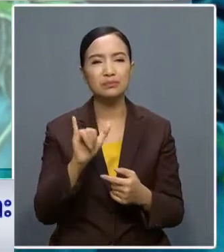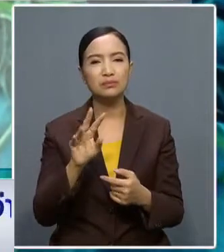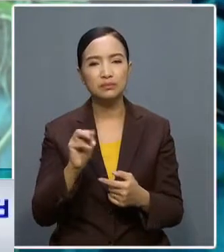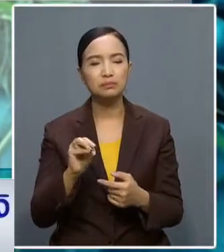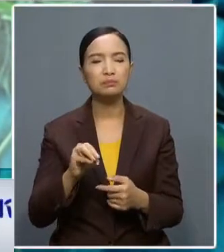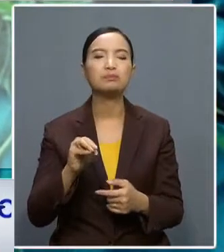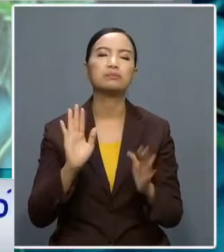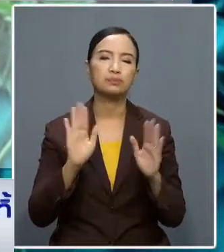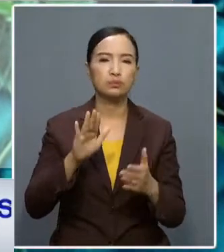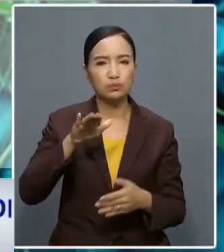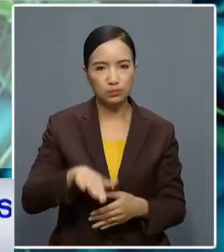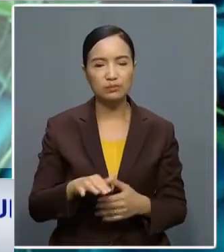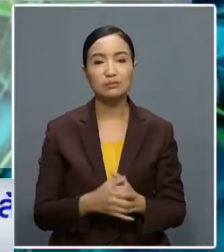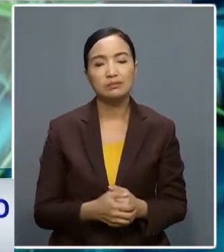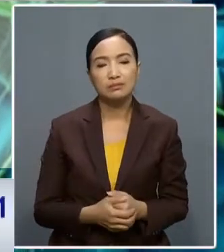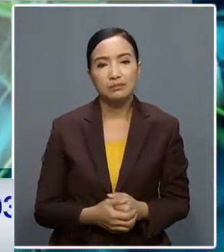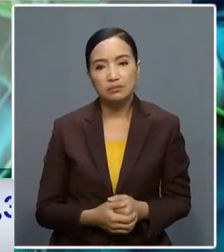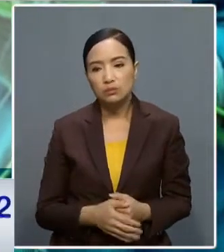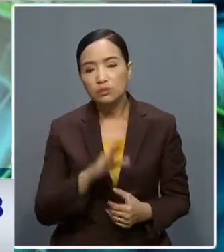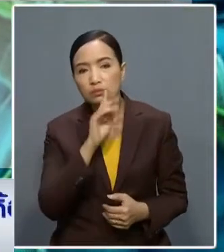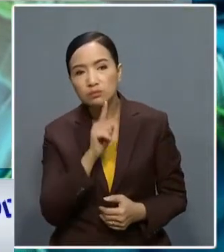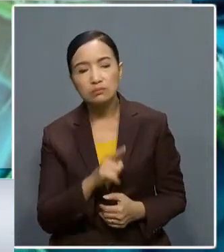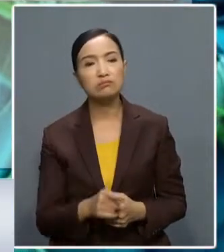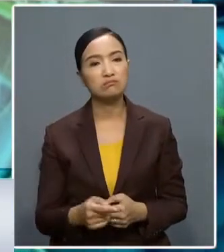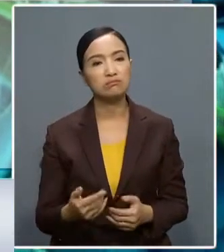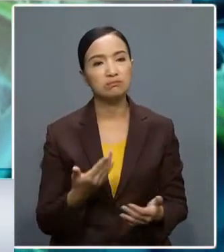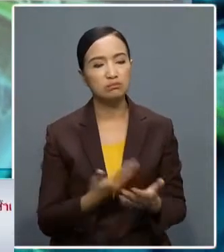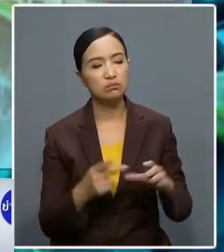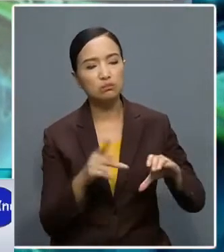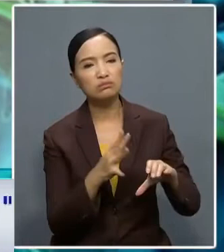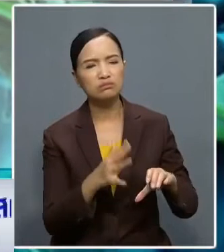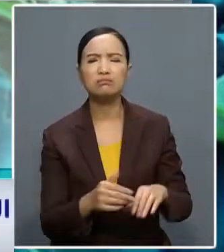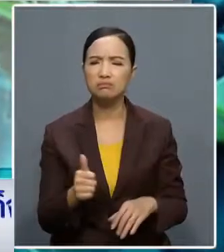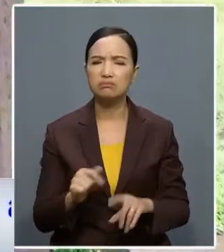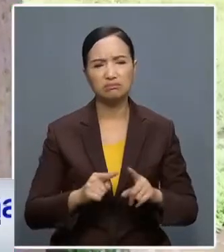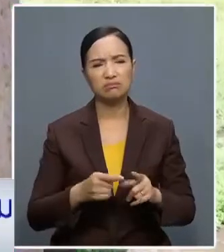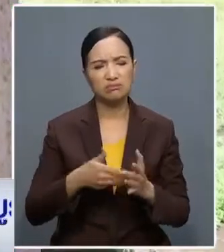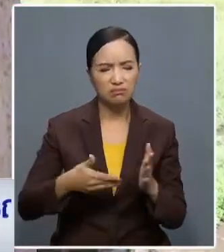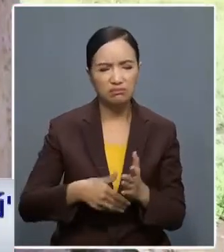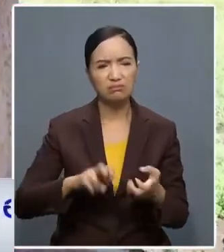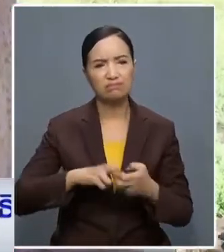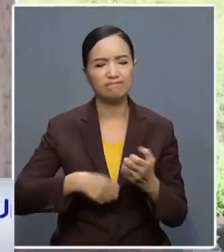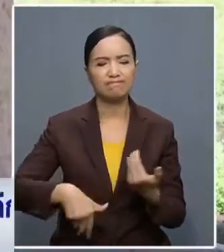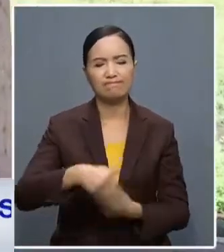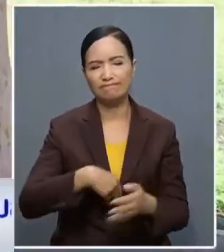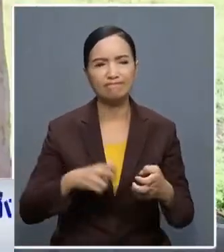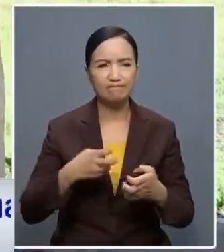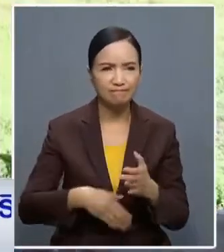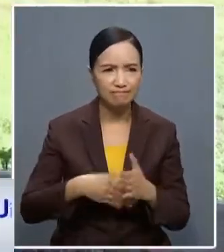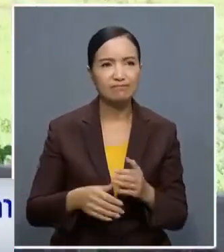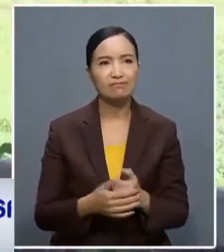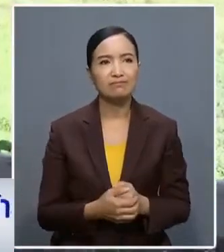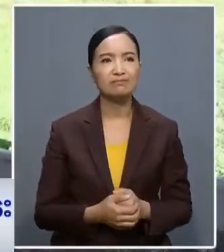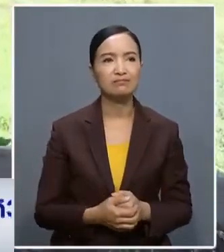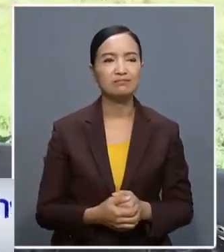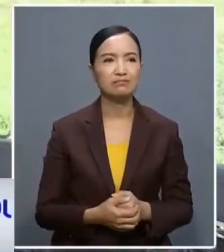าไม่ได้ซอฟท์โลนเป็นไงคะผู้ใหญ ่ก็ถามว่าได้ไหมได้แต่ก็มันก็จะขุกขักในเรื่องการทำงานนะคะใช่ คือผู้ใหญ่ก็มีพละกำลังอยู่แล้ว